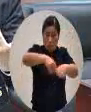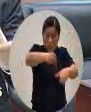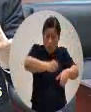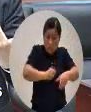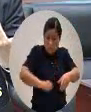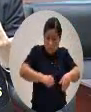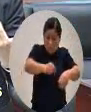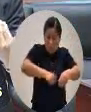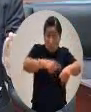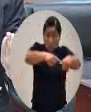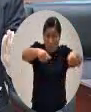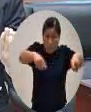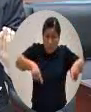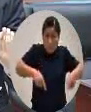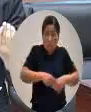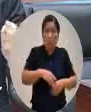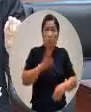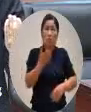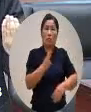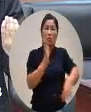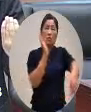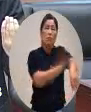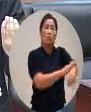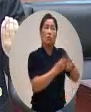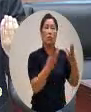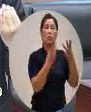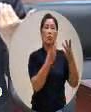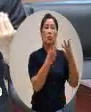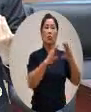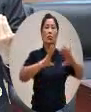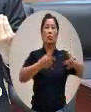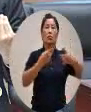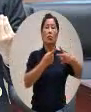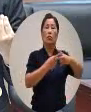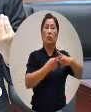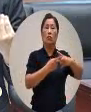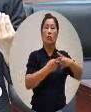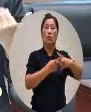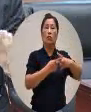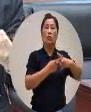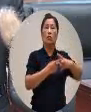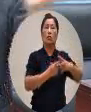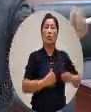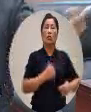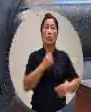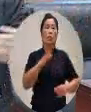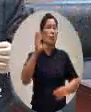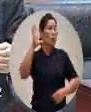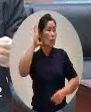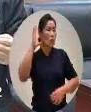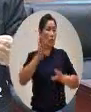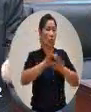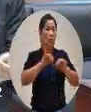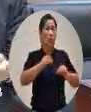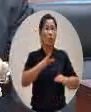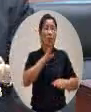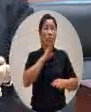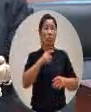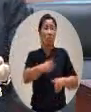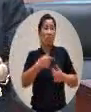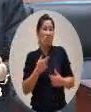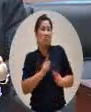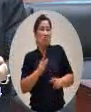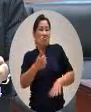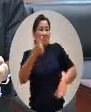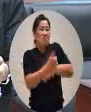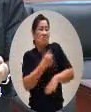可是左營國小我要跟蔡局長講左營國小其實聽到說這塊土地他就說這是